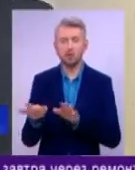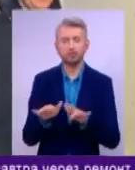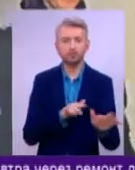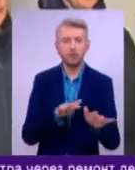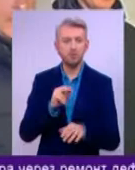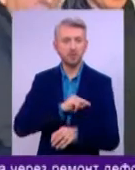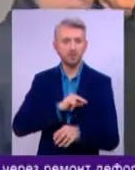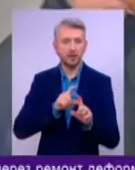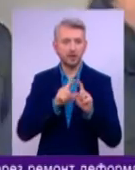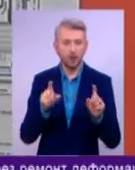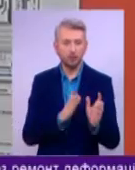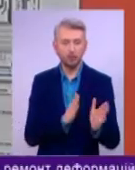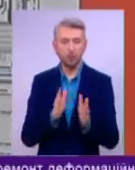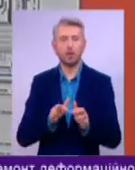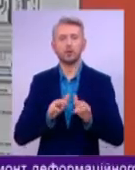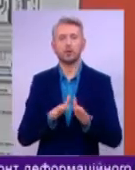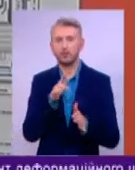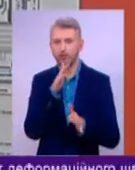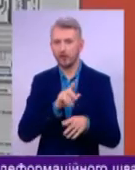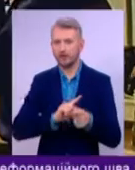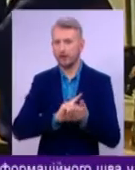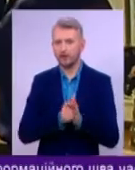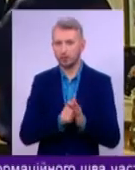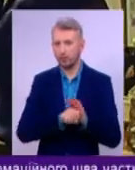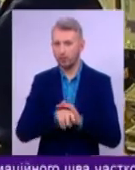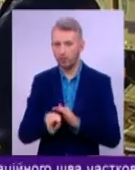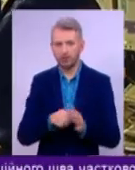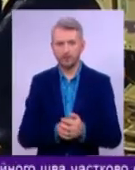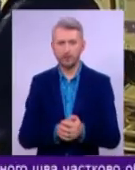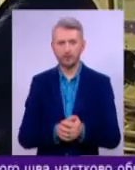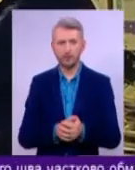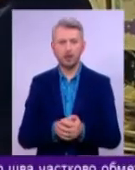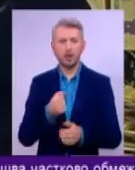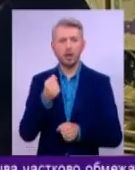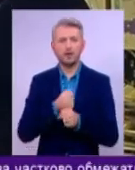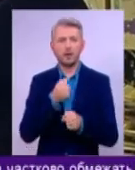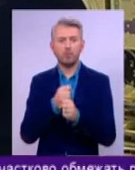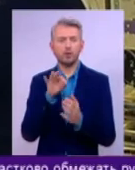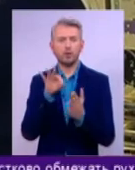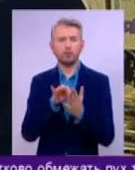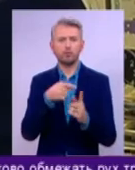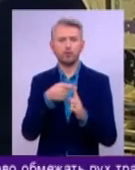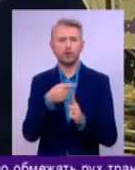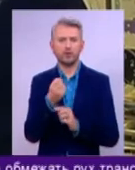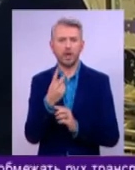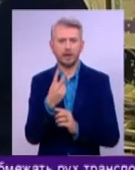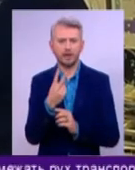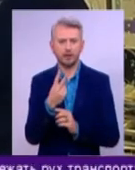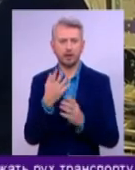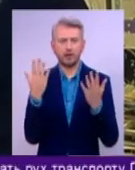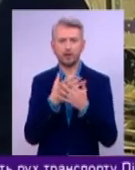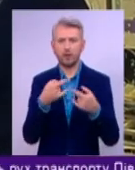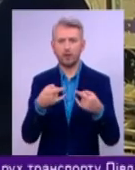закладу та послідовність їх дій під час екстреної евакуації. Сработка датчика, отметка плюс 12,